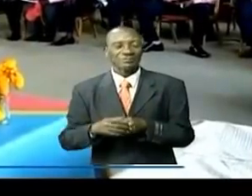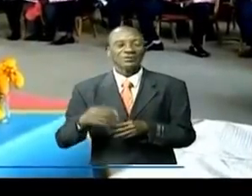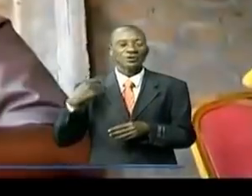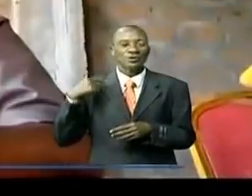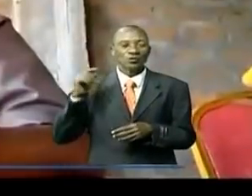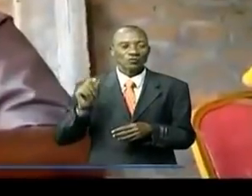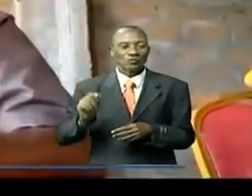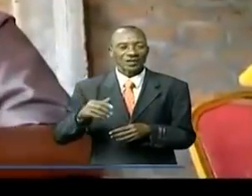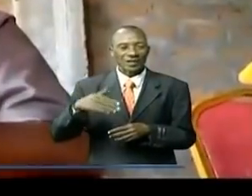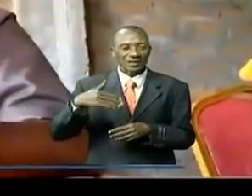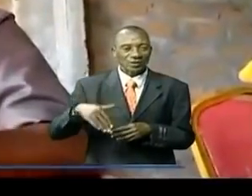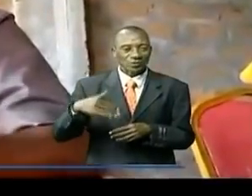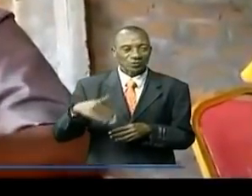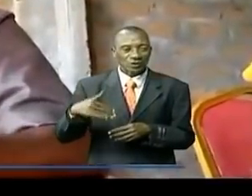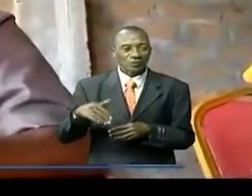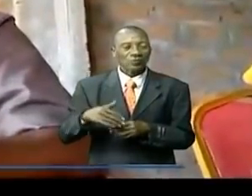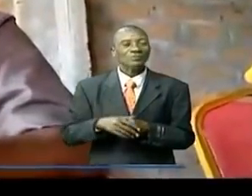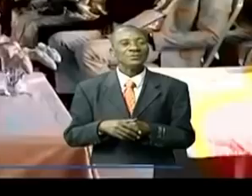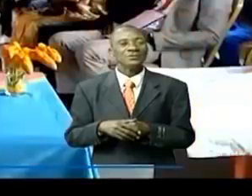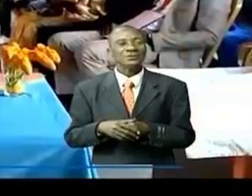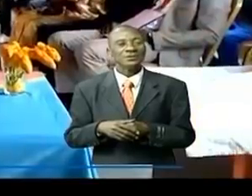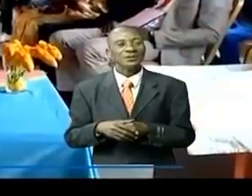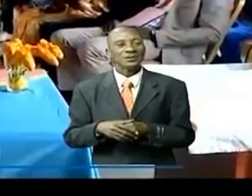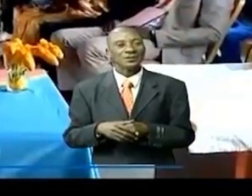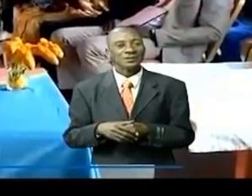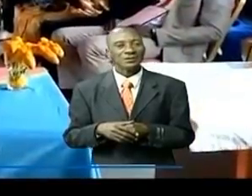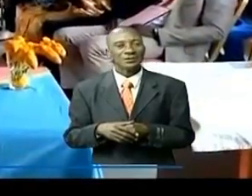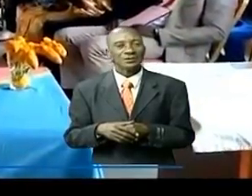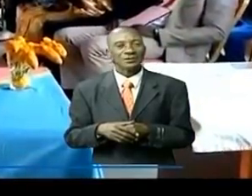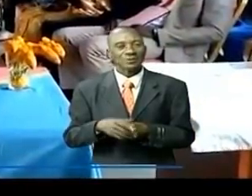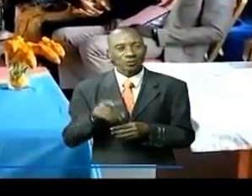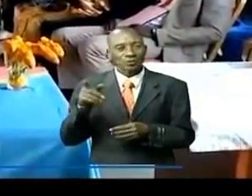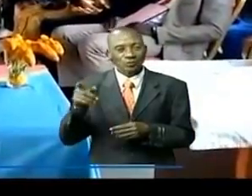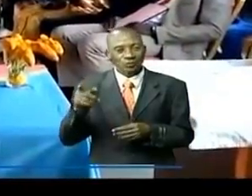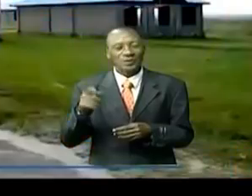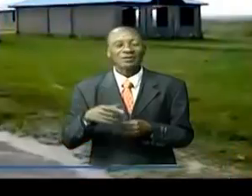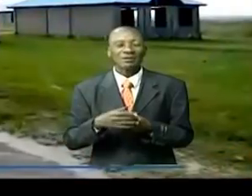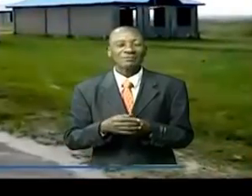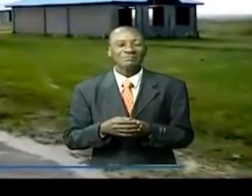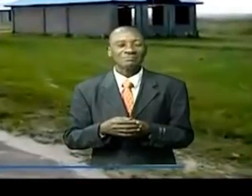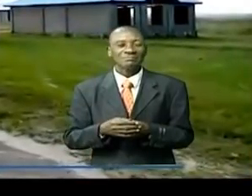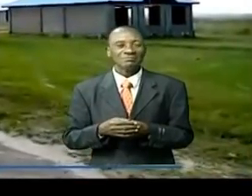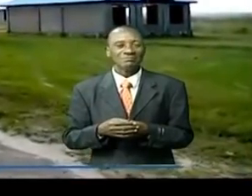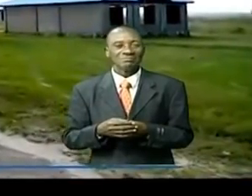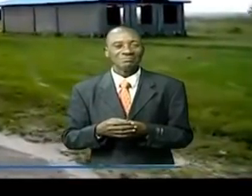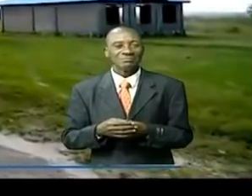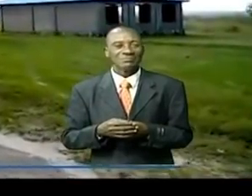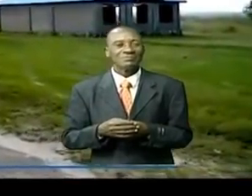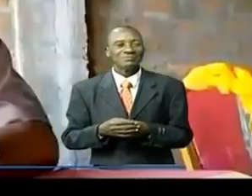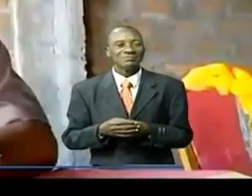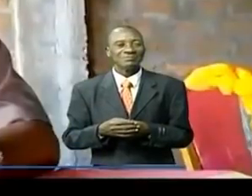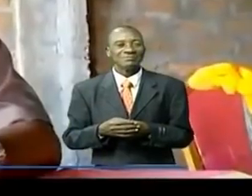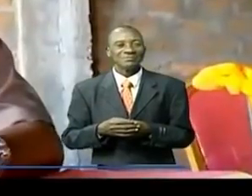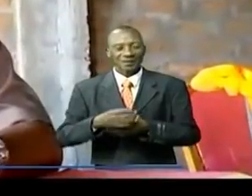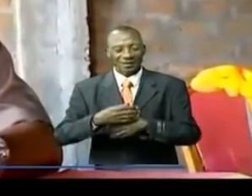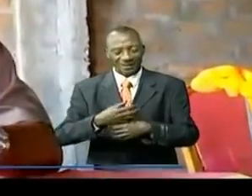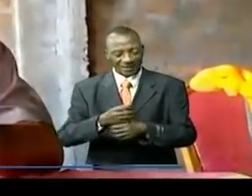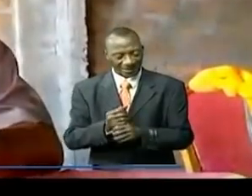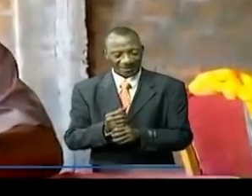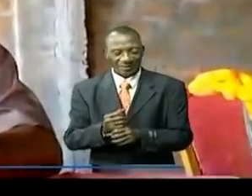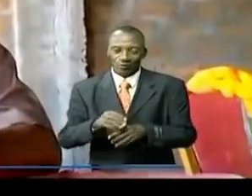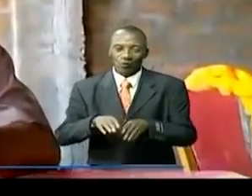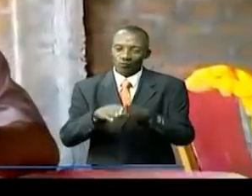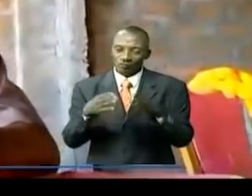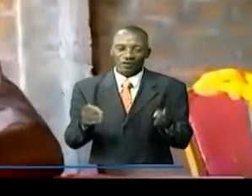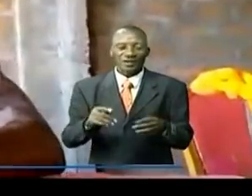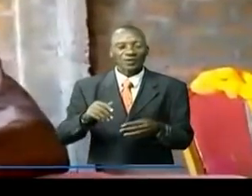a sensibilisé les étudiants trouvés sur place sur les solutions idoines liées à la petite incompréhension qui avait logé domicile entre